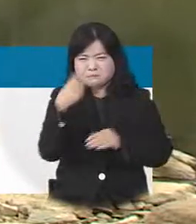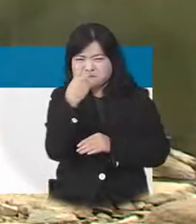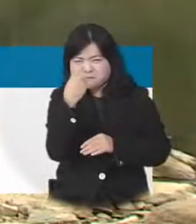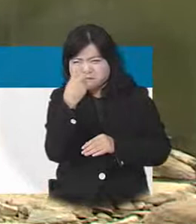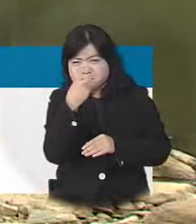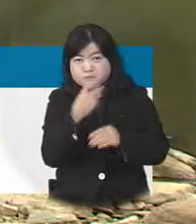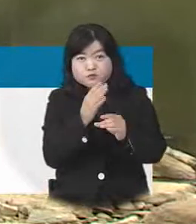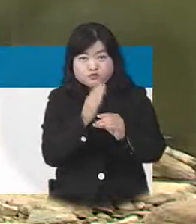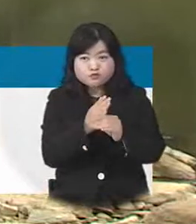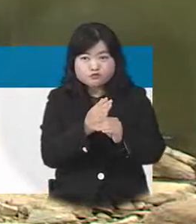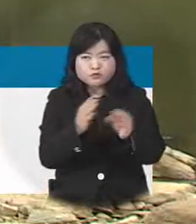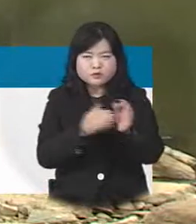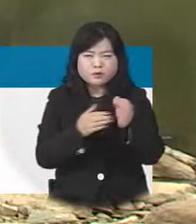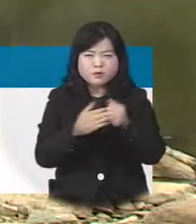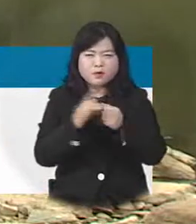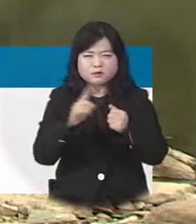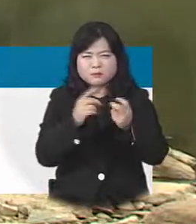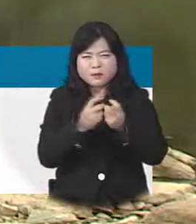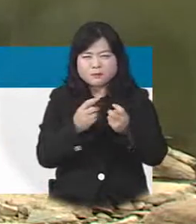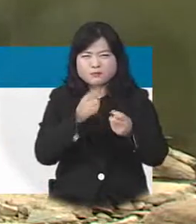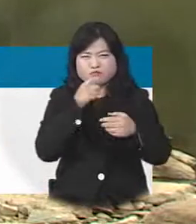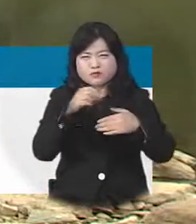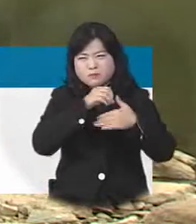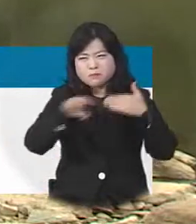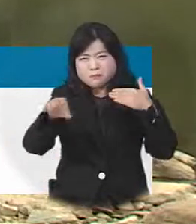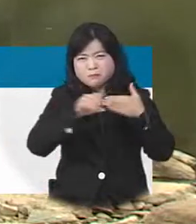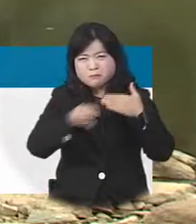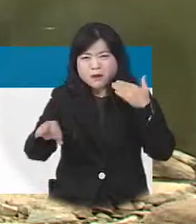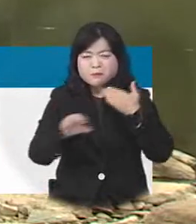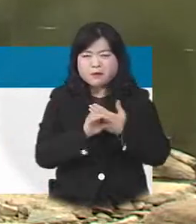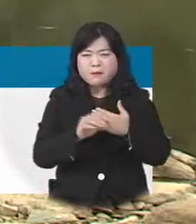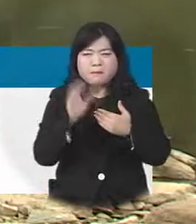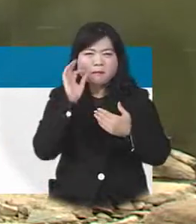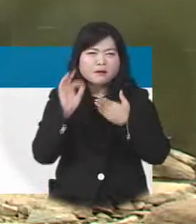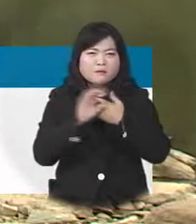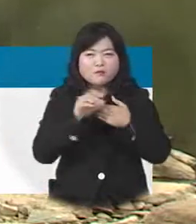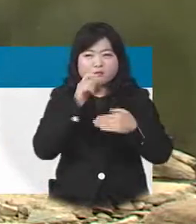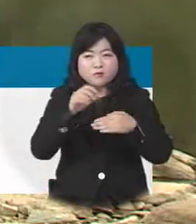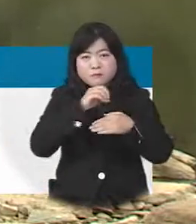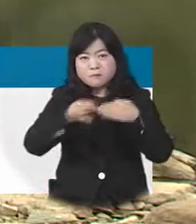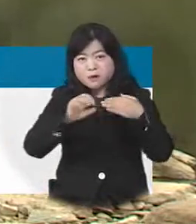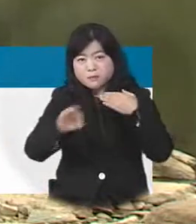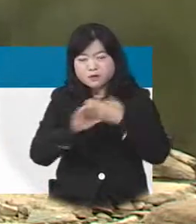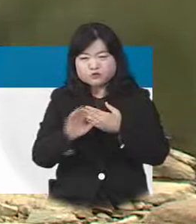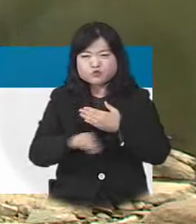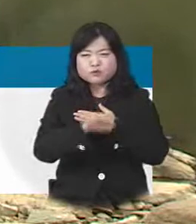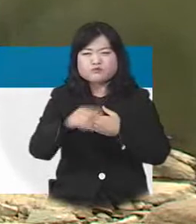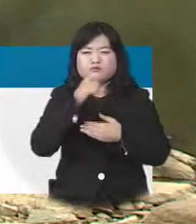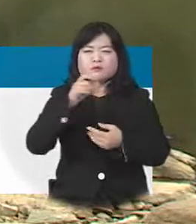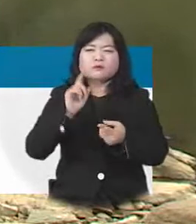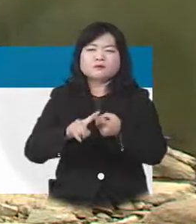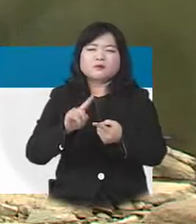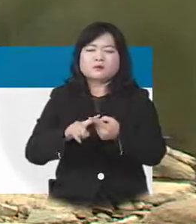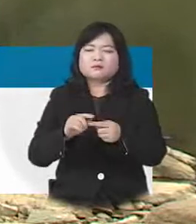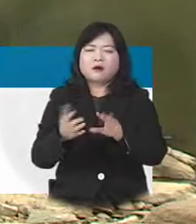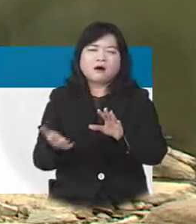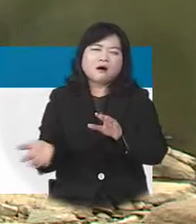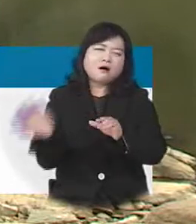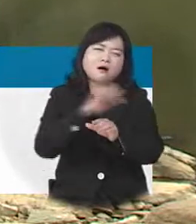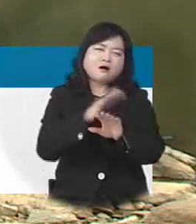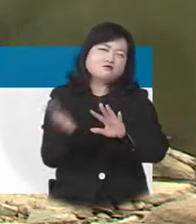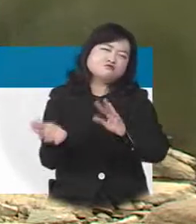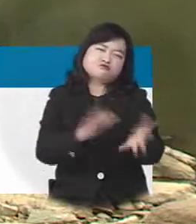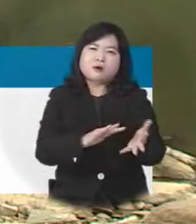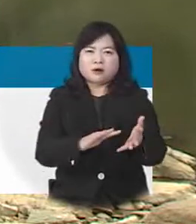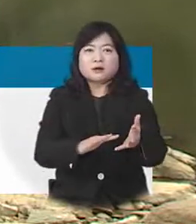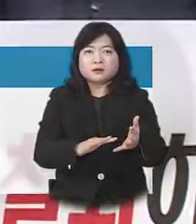해서 어떤 방법이든 물을 빼면은 만약에 빼면은 우리는 물에 좀 들어가서 전부 수장시켜라